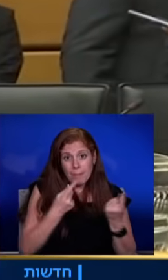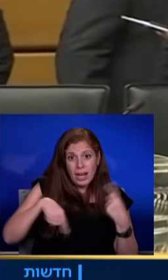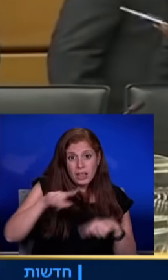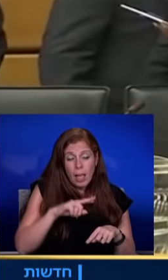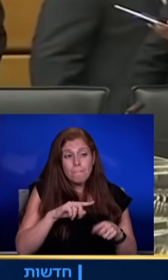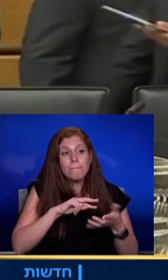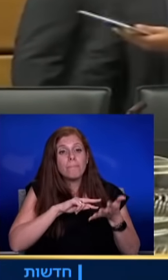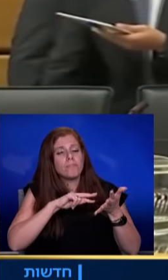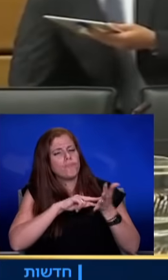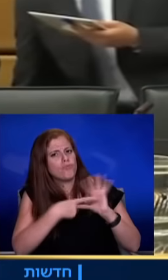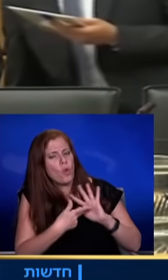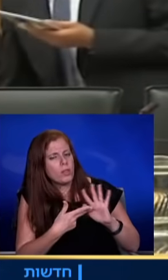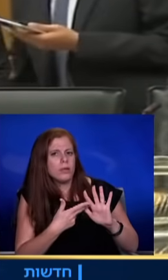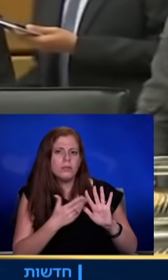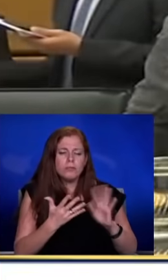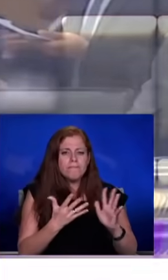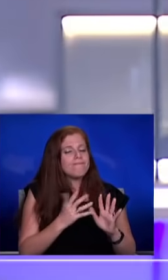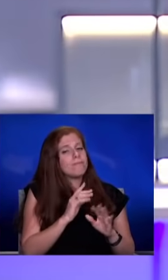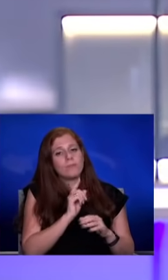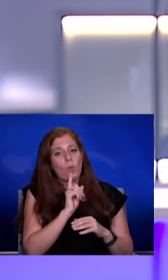מקובל עדיין רחוק מסיום.